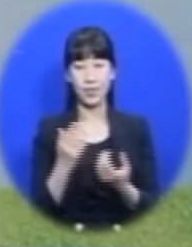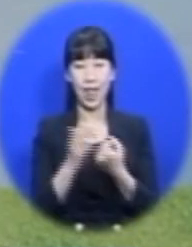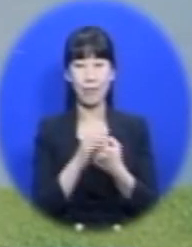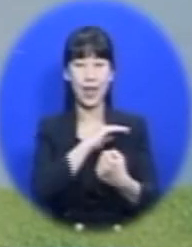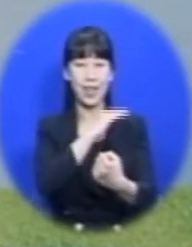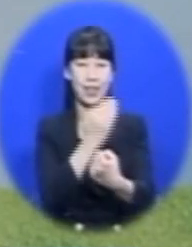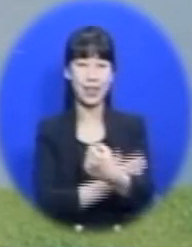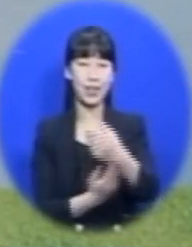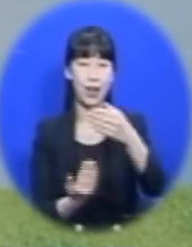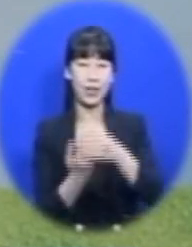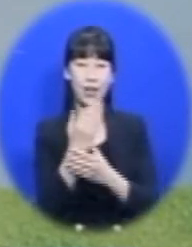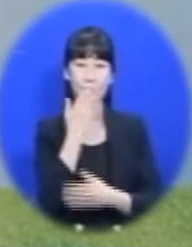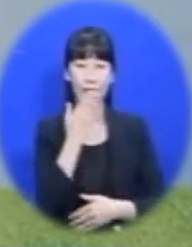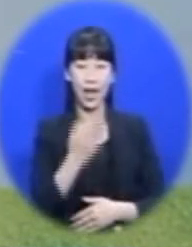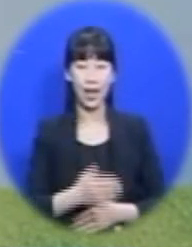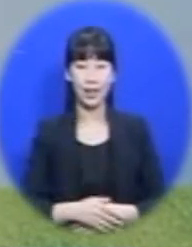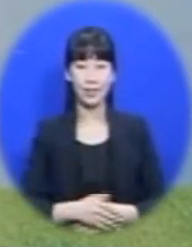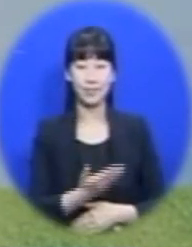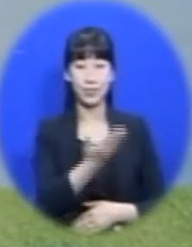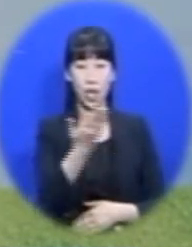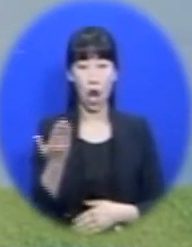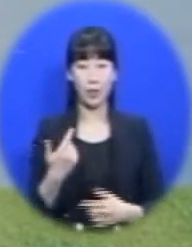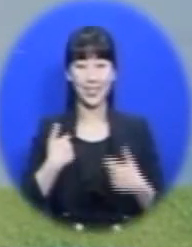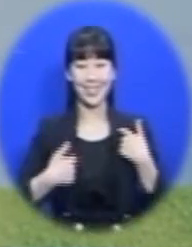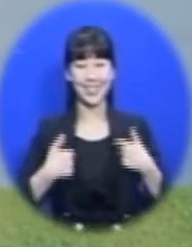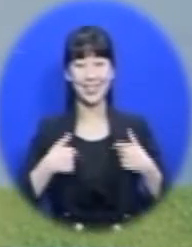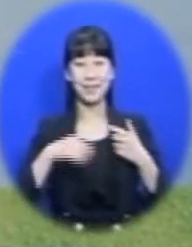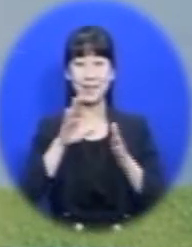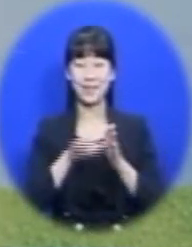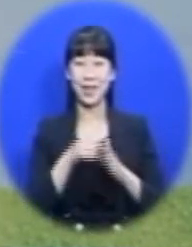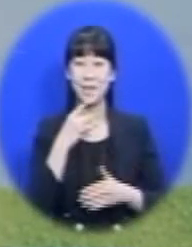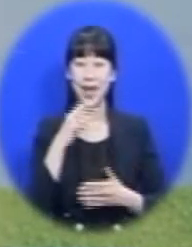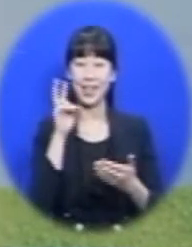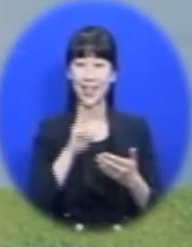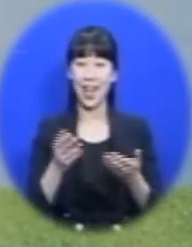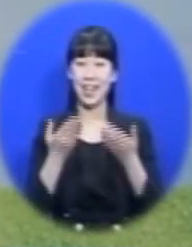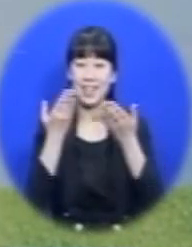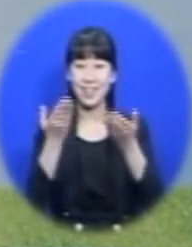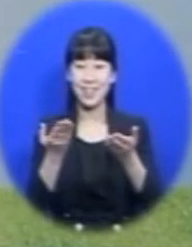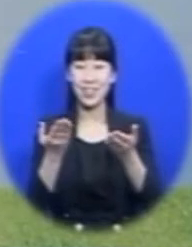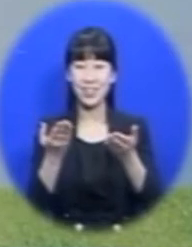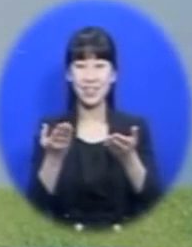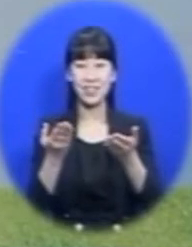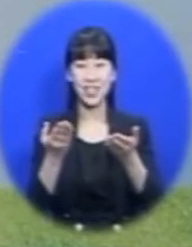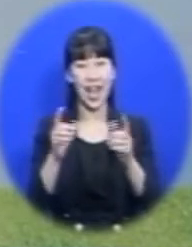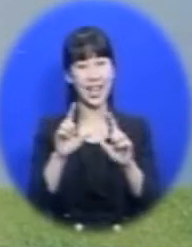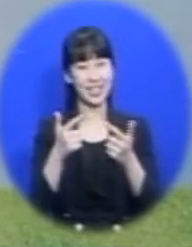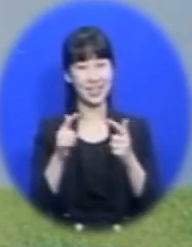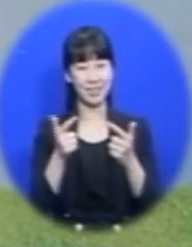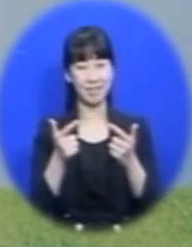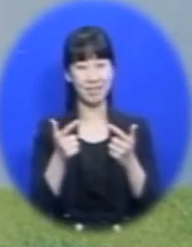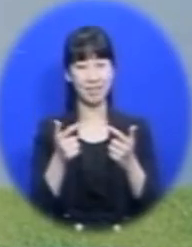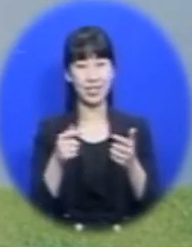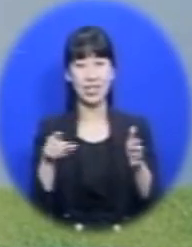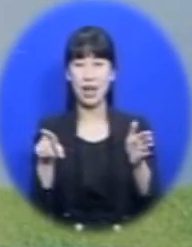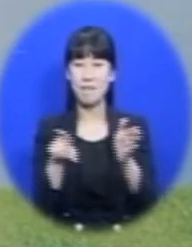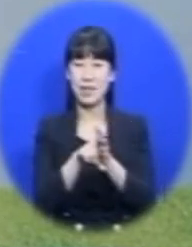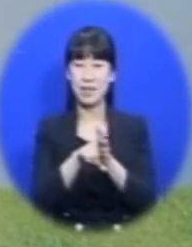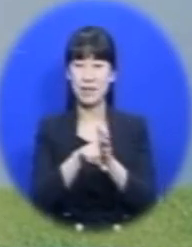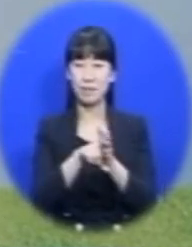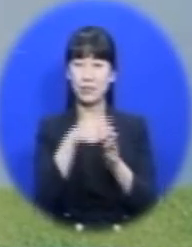거예요. 여러분, 기쁜 일이 있을 때만 찬양을 드리는 것은 성도의 찬양이 아닙니다. 그것은 진정한